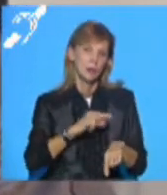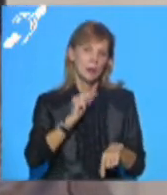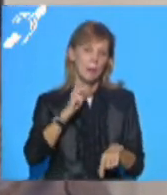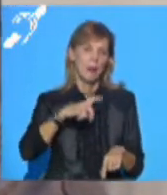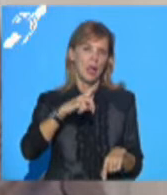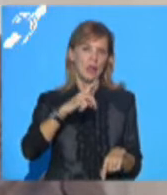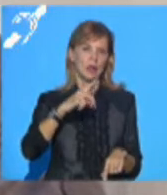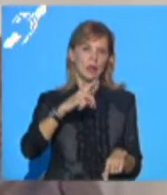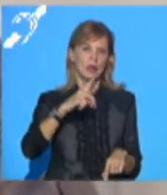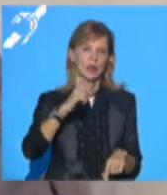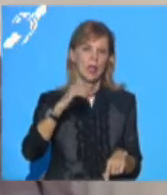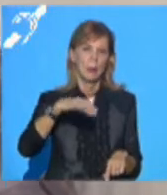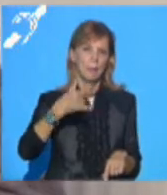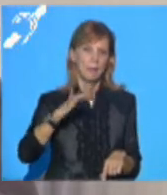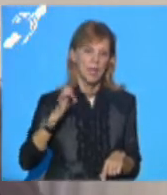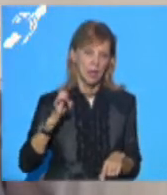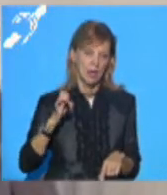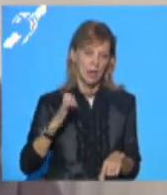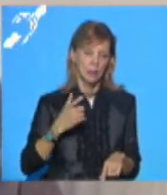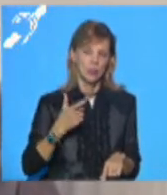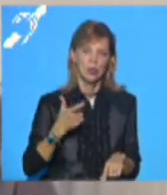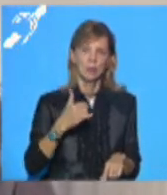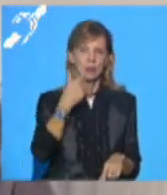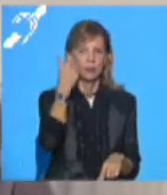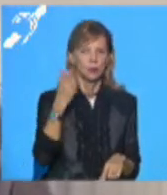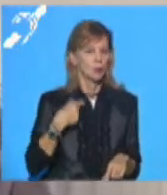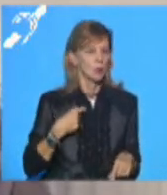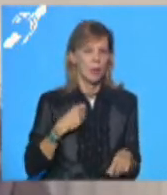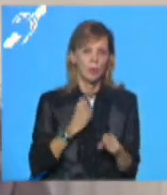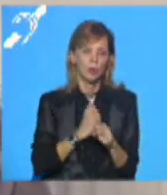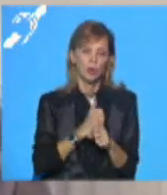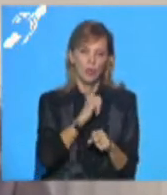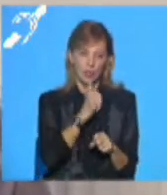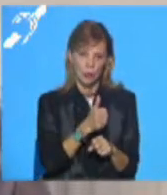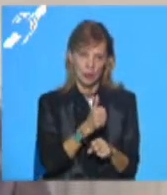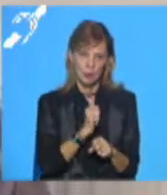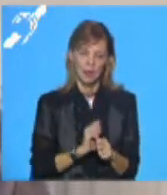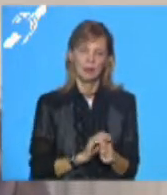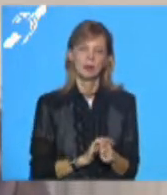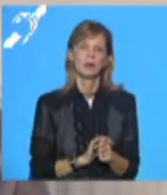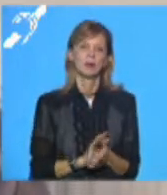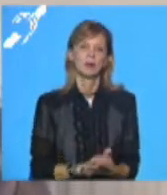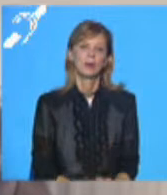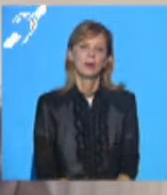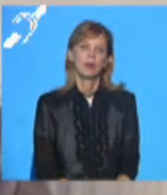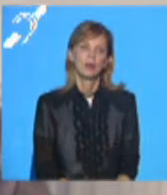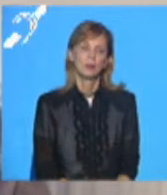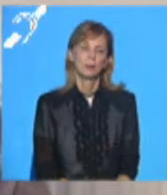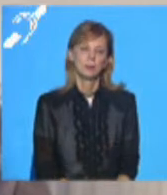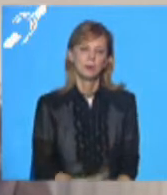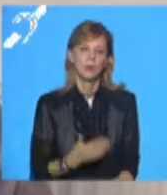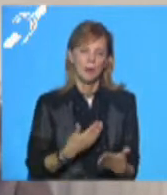și imposibilitatea de a-ți face meseria. Și dacă ne referim strict la Teatrul